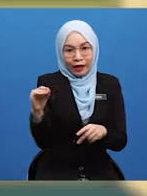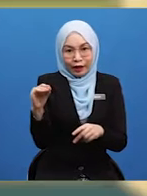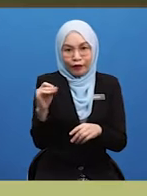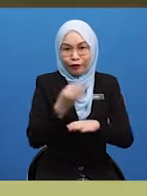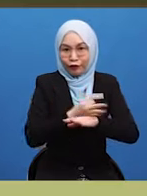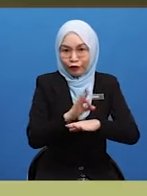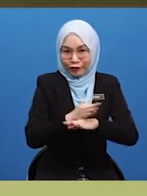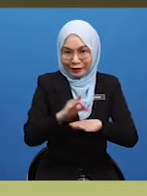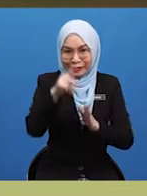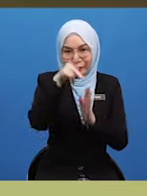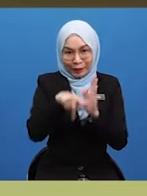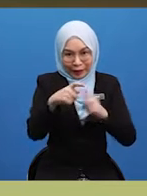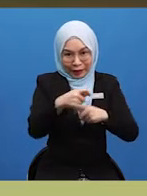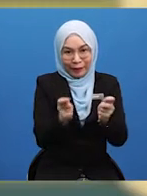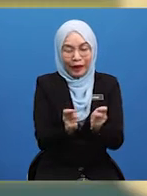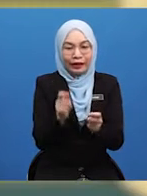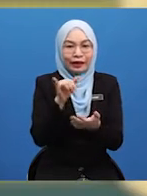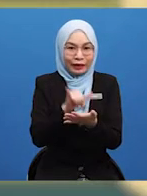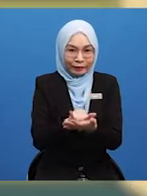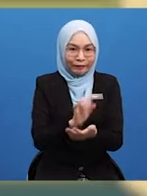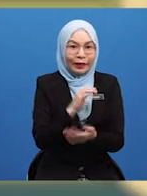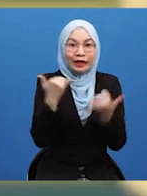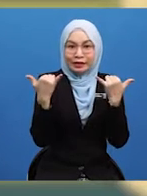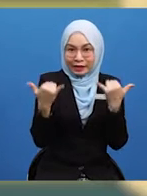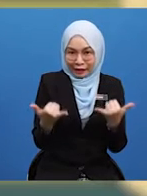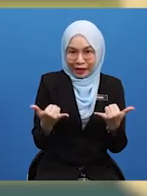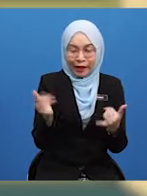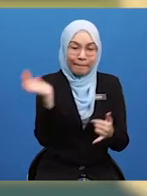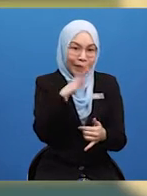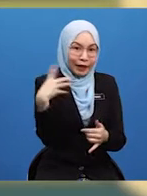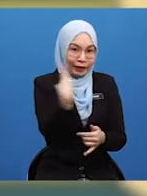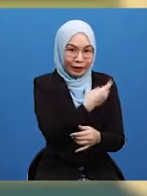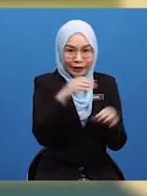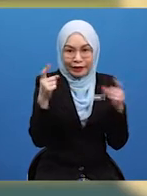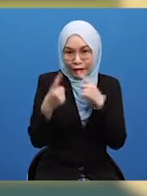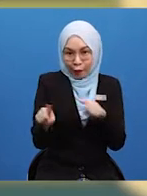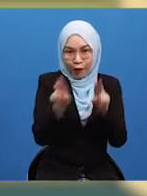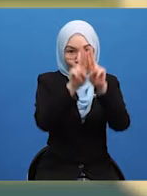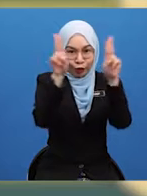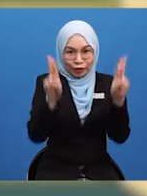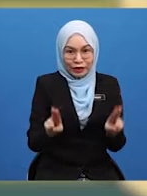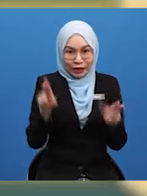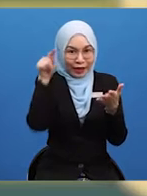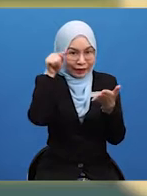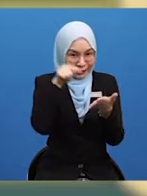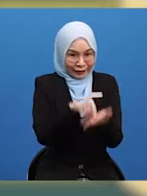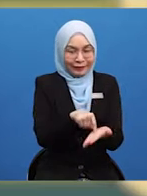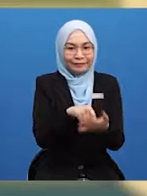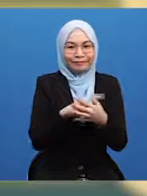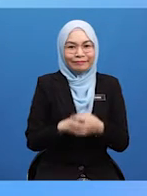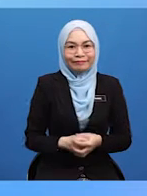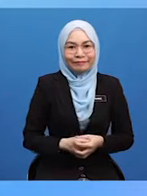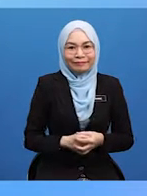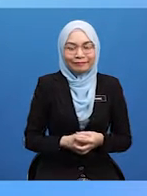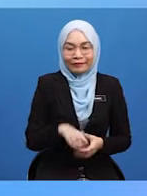tersebut. Sekarang, mari kita uji minda berdasarkan soalan yang cikgu